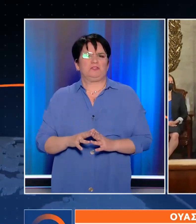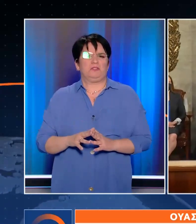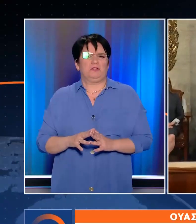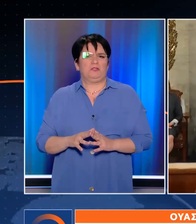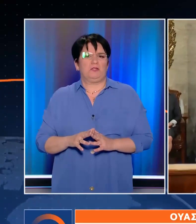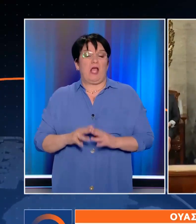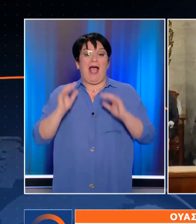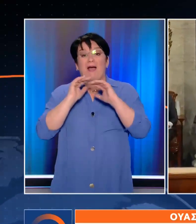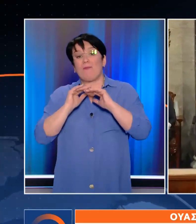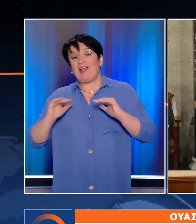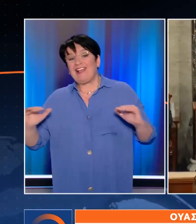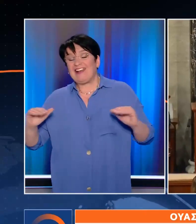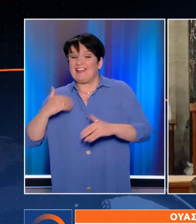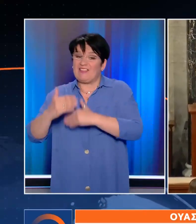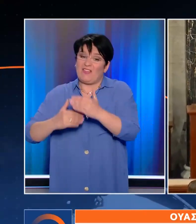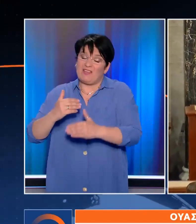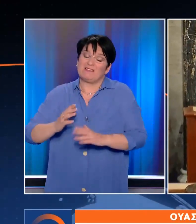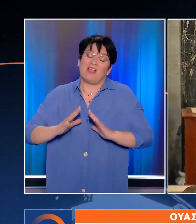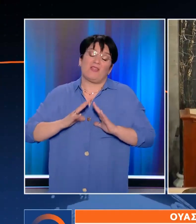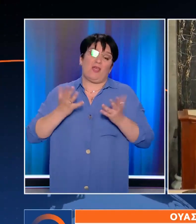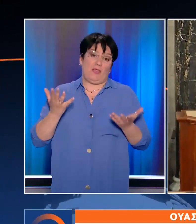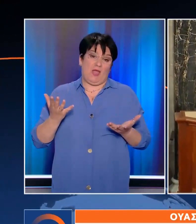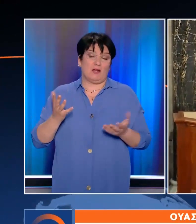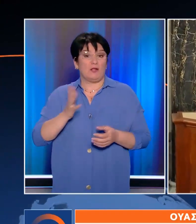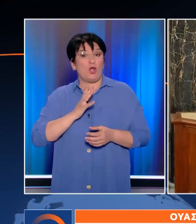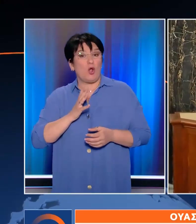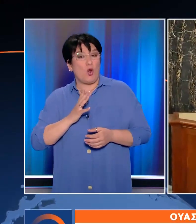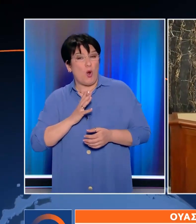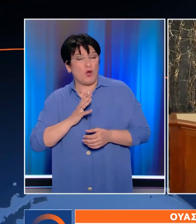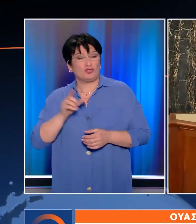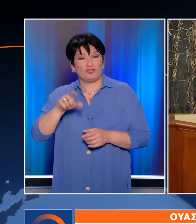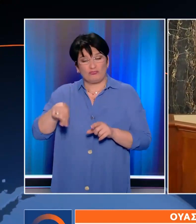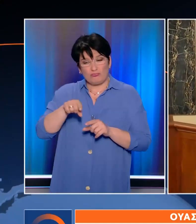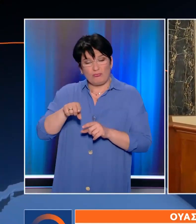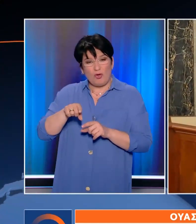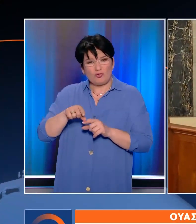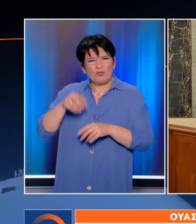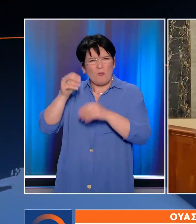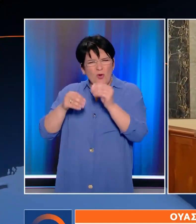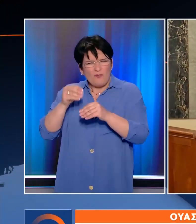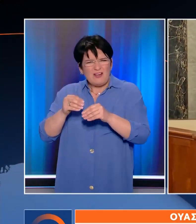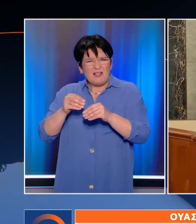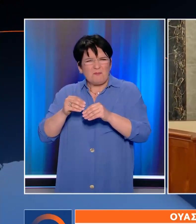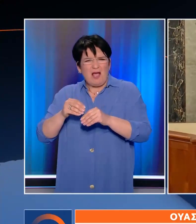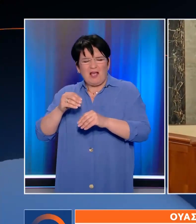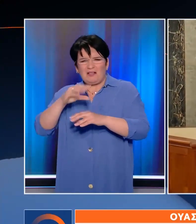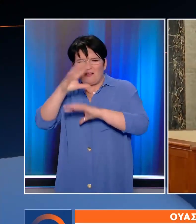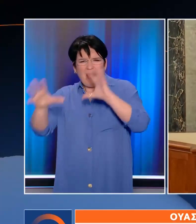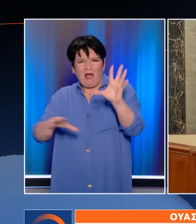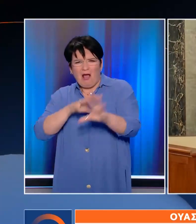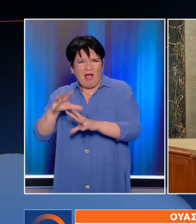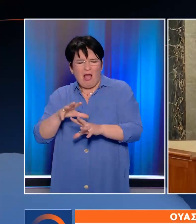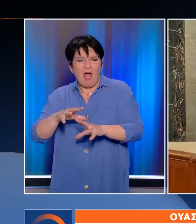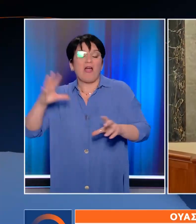από ειρηνικές διαδικασίες. Ένα κόσμο όπου δεν θα επιλύουν τα προβλήματα οι διπλωμάτες, αλλά οι στρατοί. Δεν